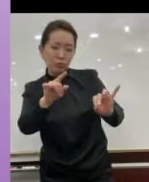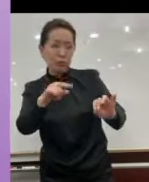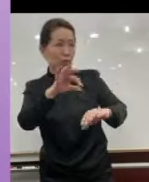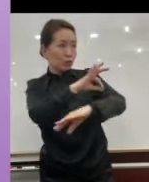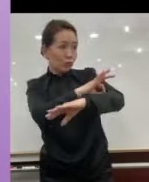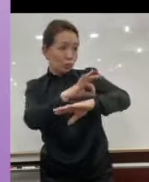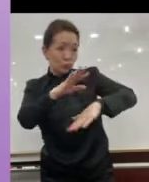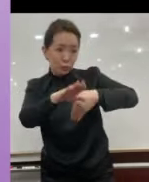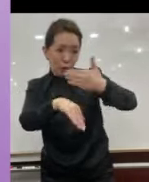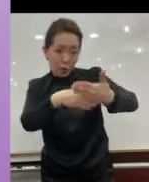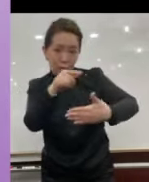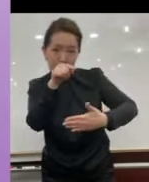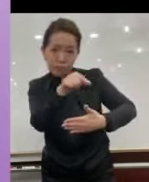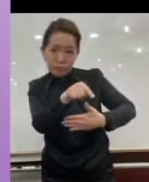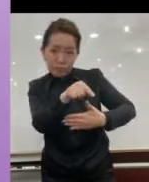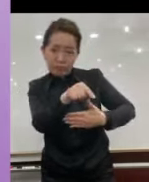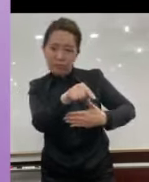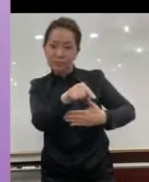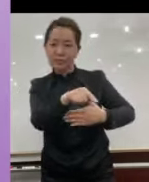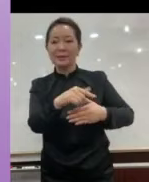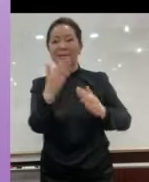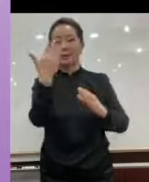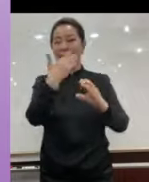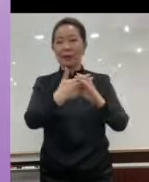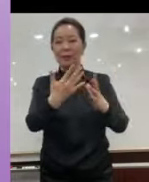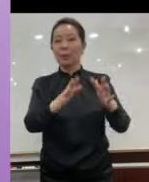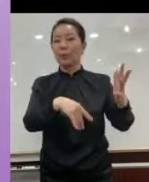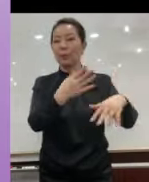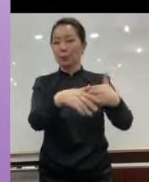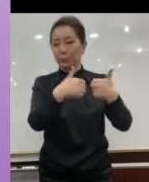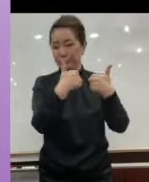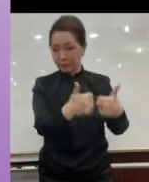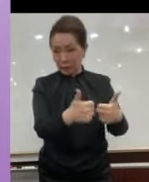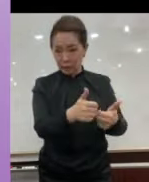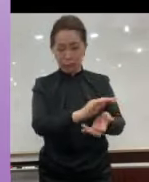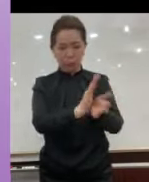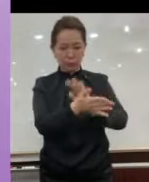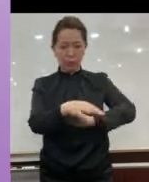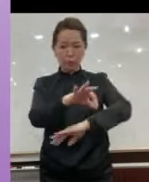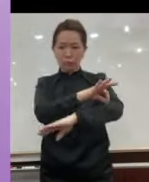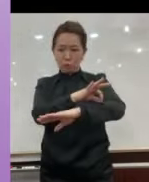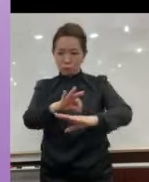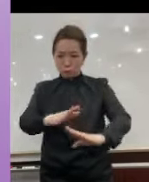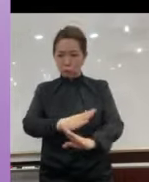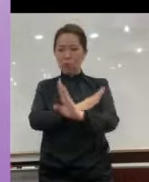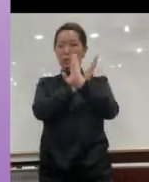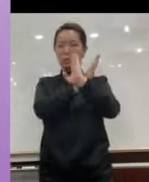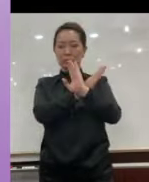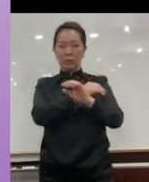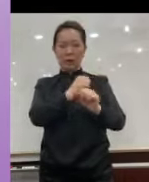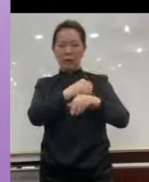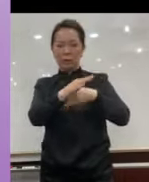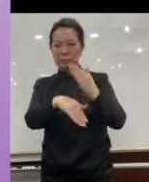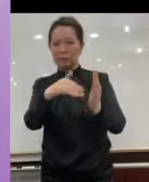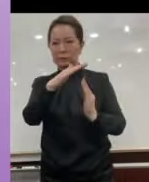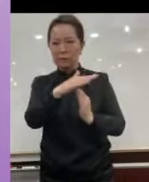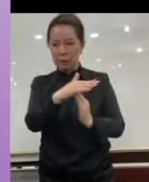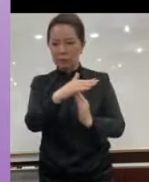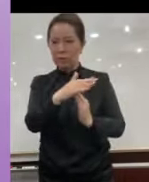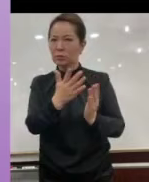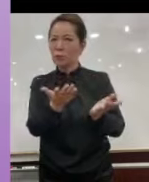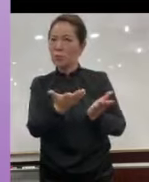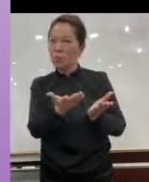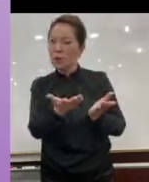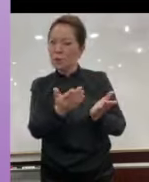үедээ л хайрцангуй одоо тий саадгүй яваад төсөл дууссаны дараа тухайн үйл ажиллагаа зогсонгүй байдалд орно гэдэг бол яг